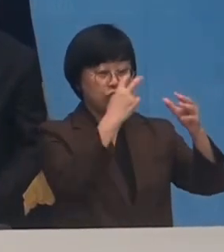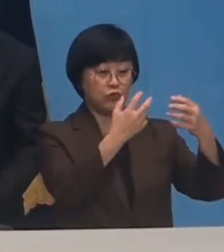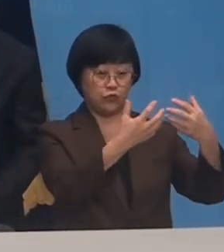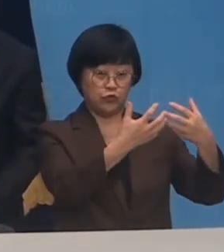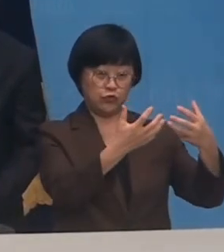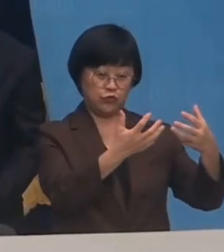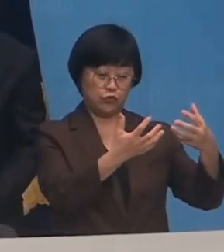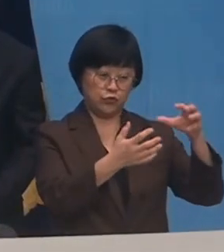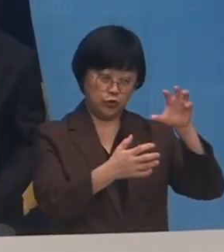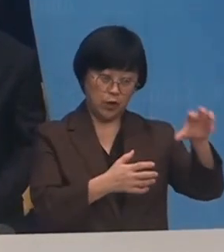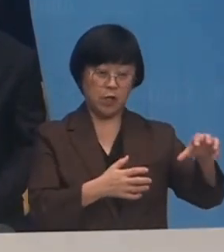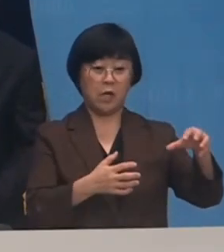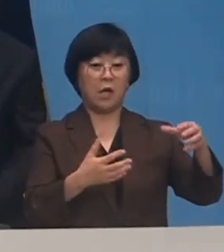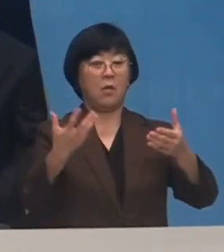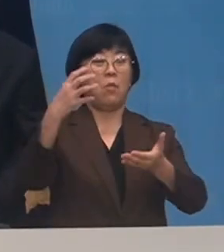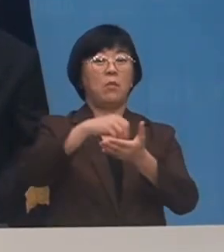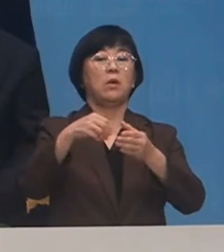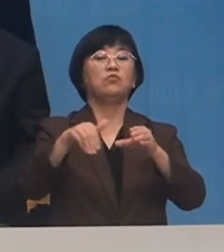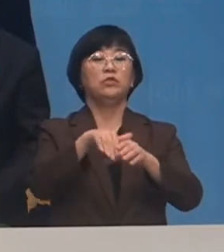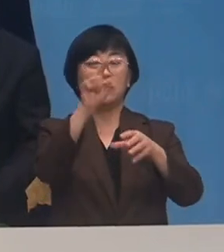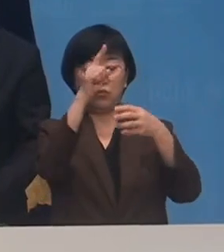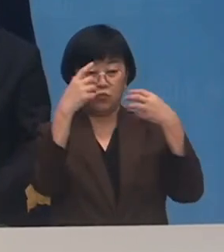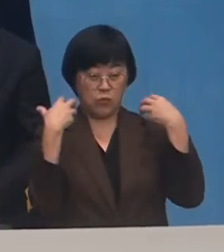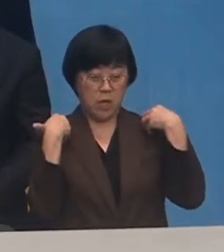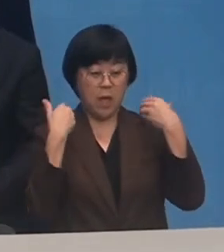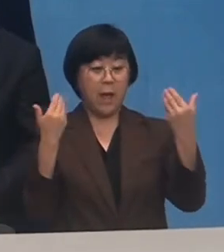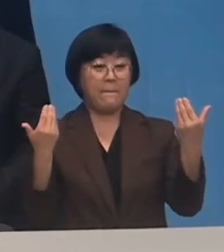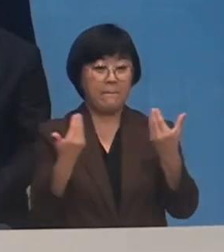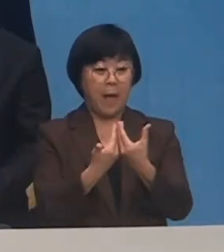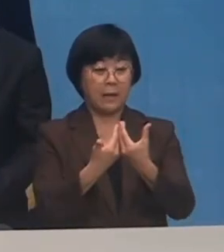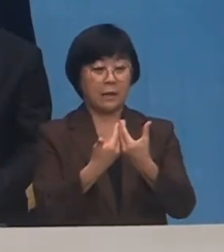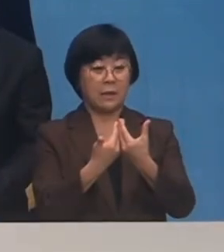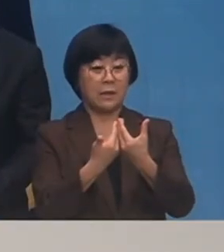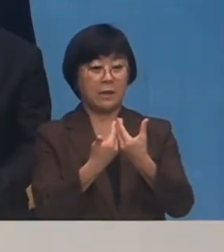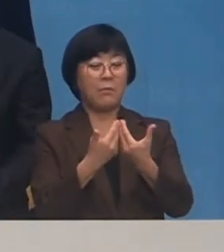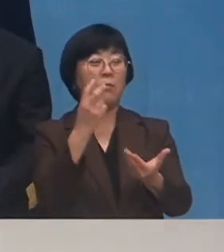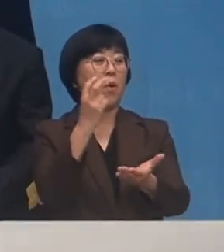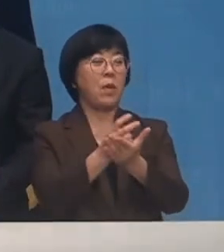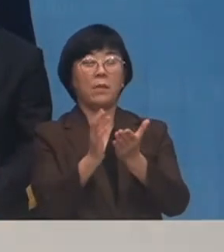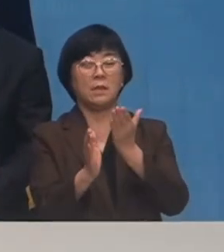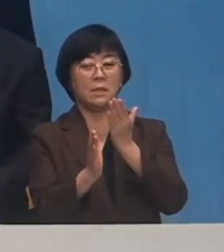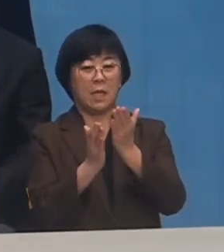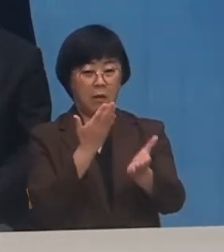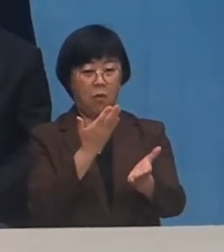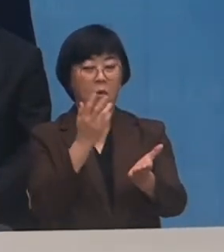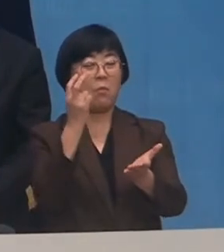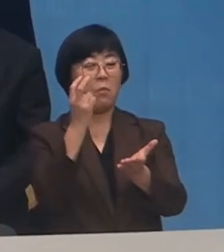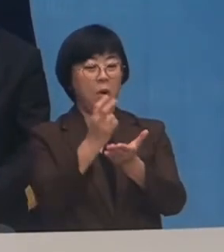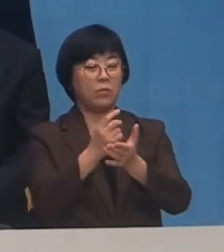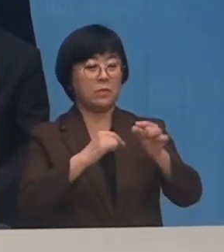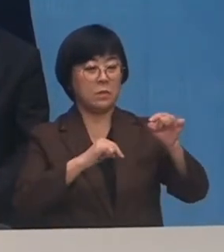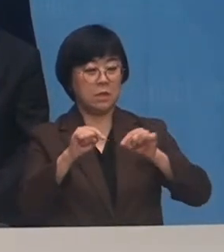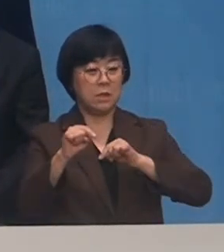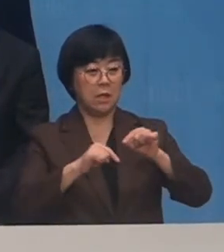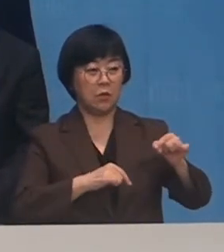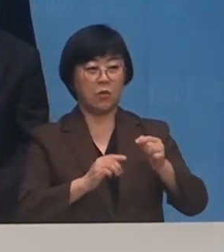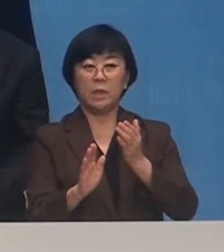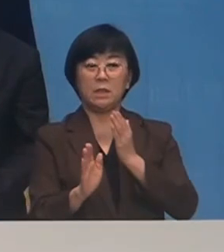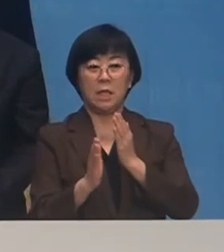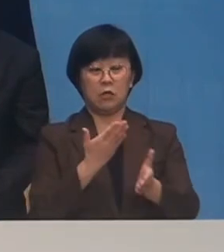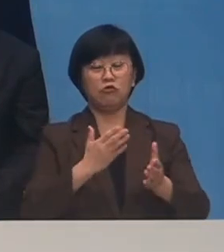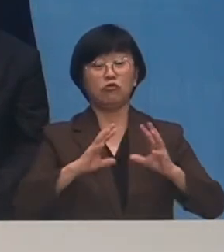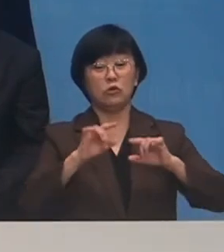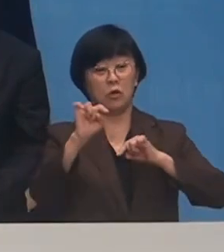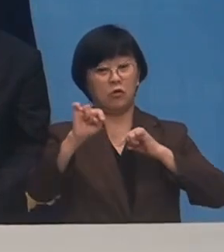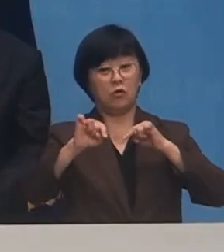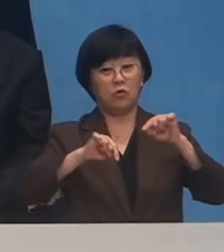포함하여 문재인 정권의 반헌법적이고 반법치적인 그런 국정 운영에